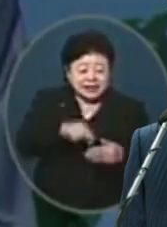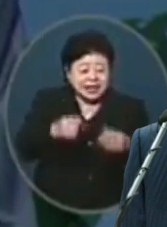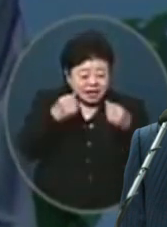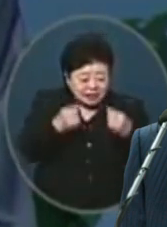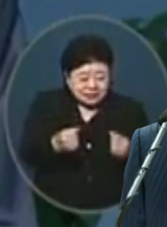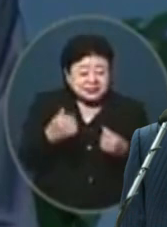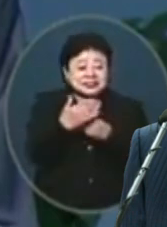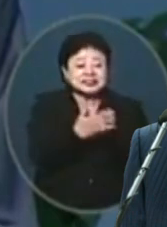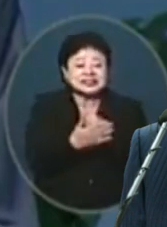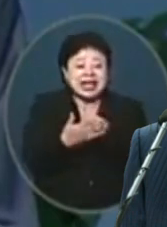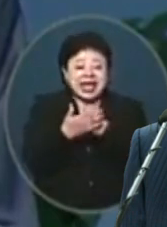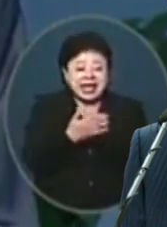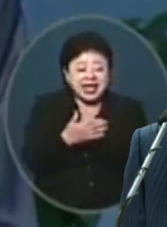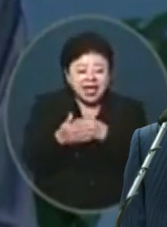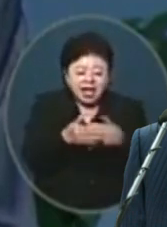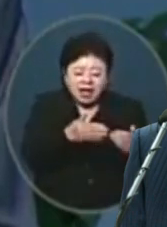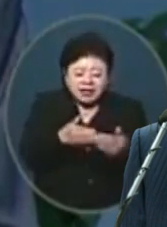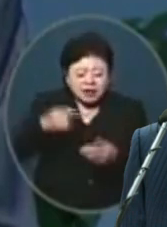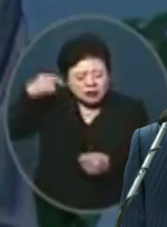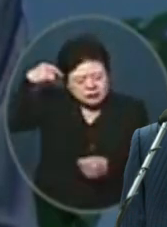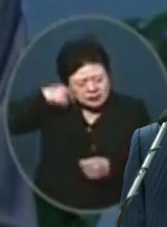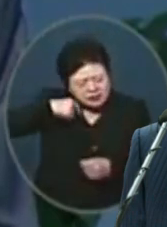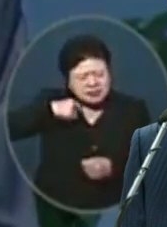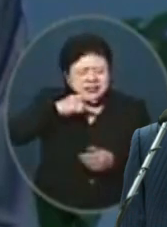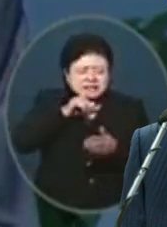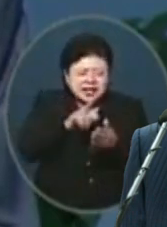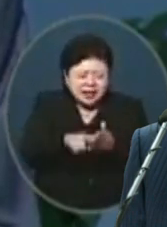그 은혜를 느끼게 될 때